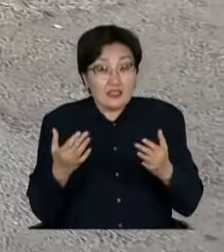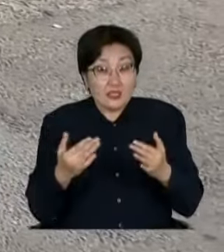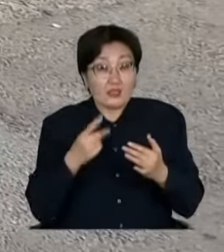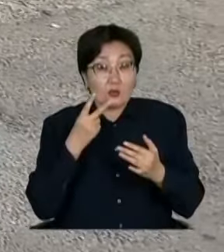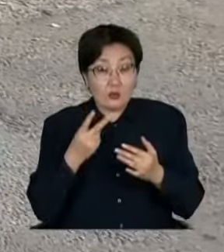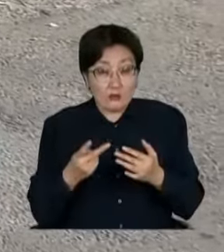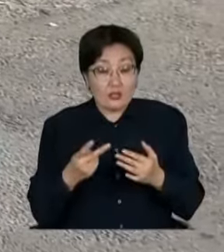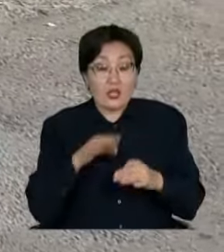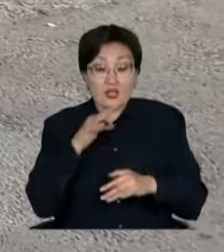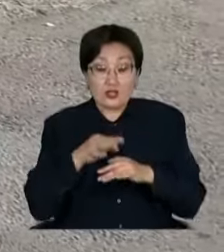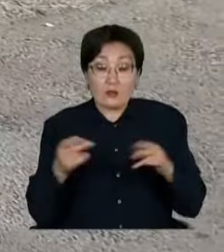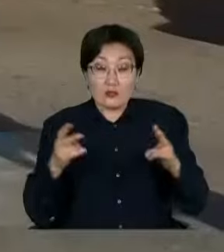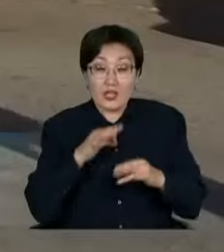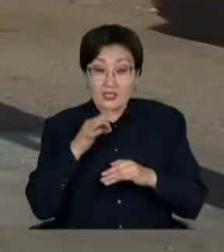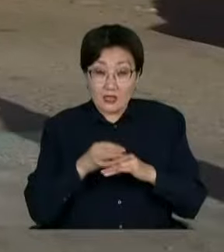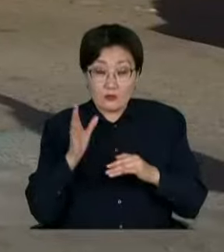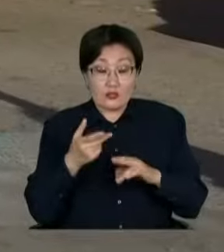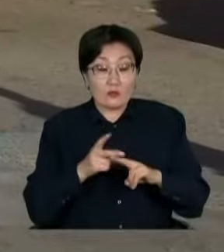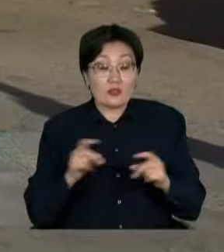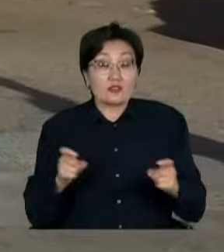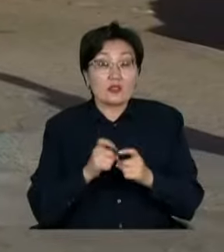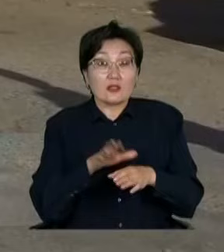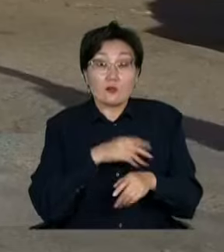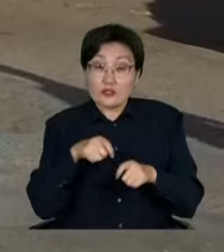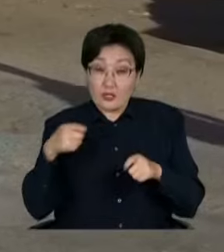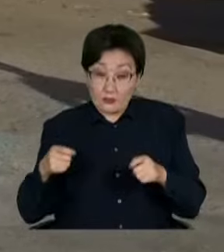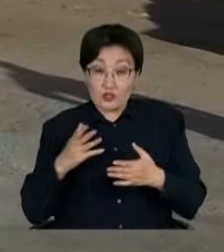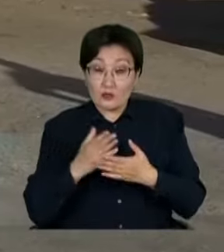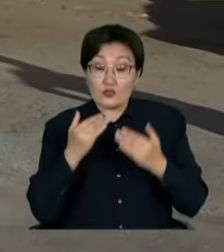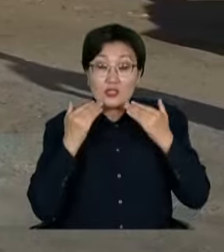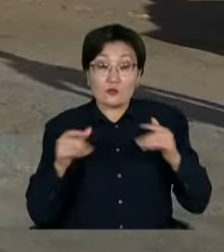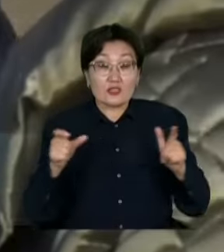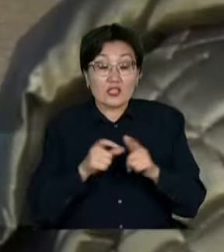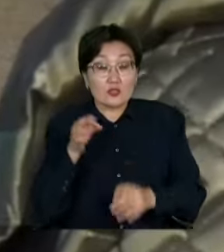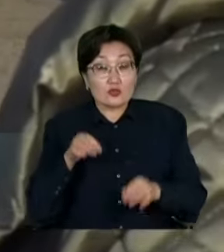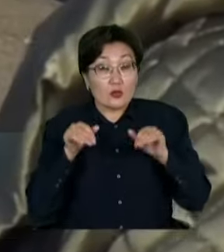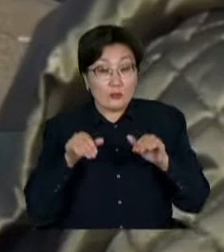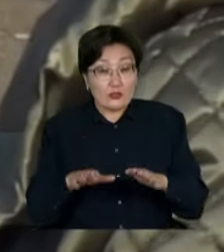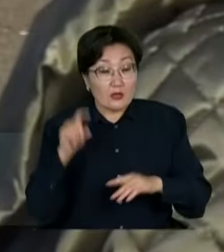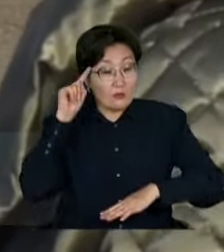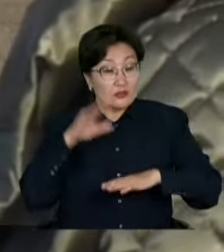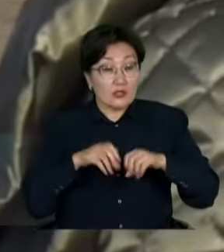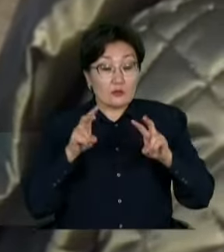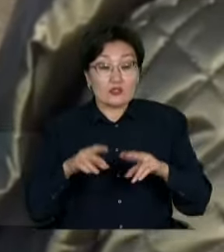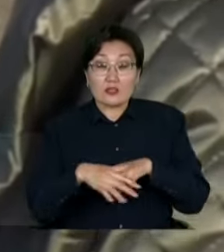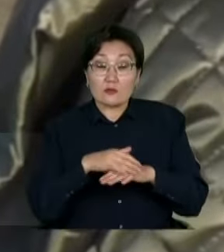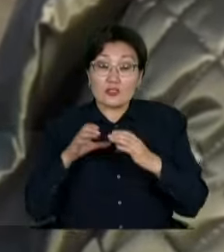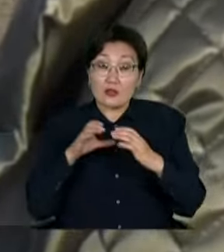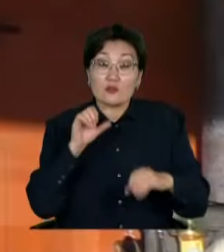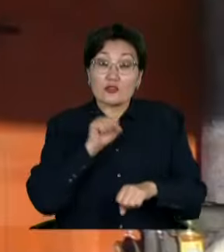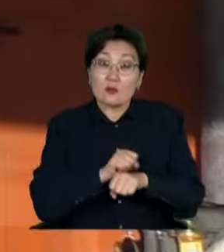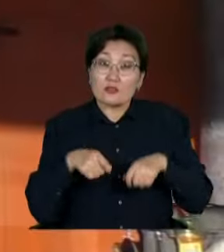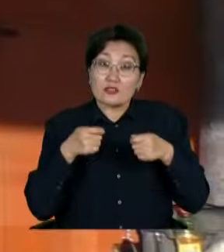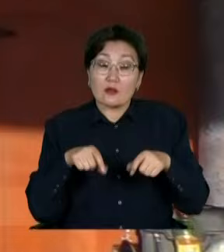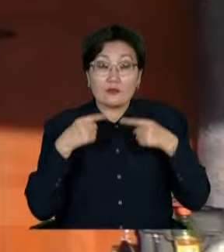жауабын тиісті айтатын боламыз. Бұл даудың ұзаққа созылатын түрі бар, соңғы сөзді сот айтады. Ал әкімдік өкілдері қоғамдық көлік аялдамасына